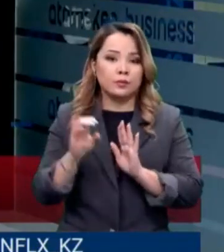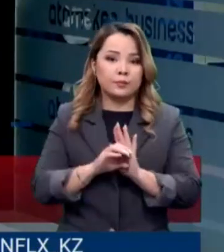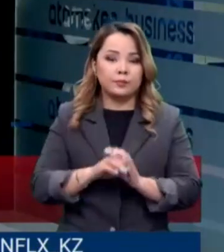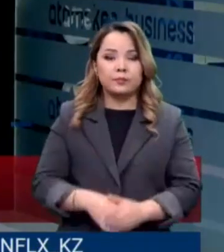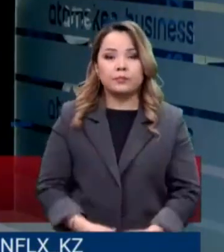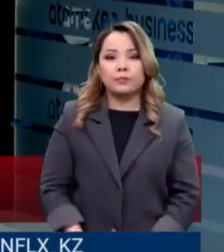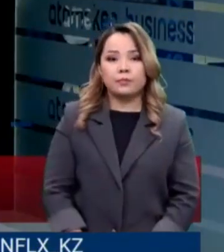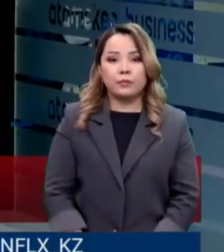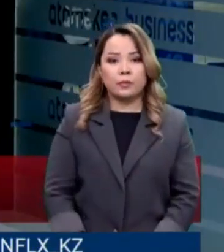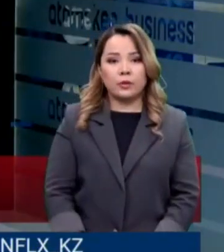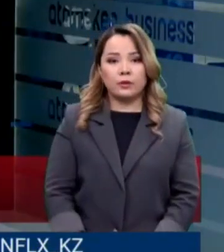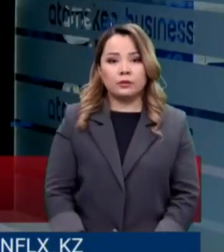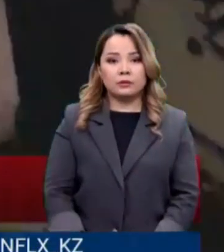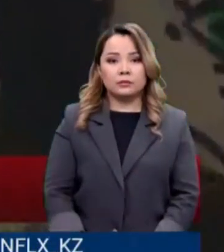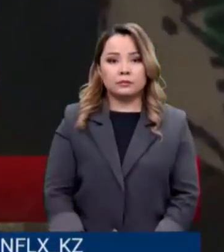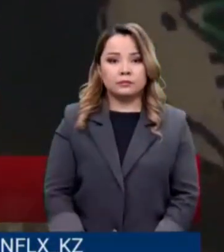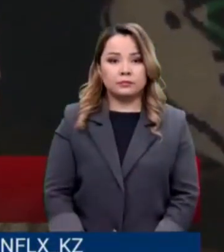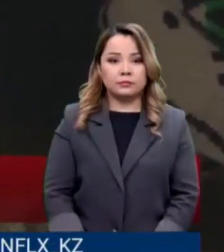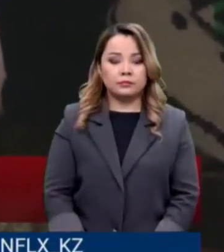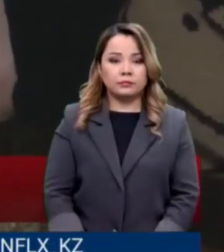Сағатай анықтап көрді.